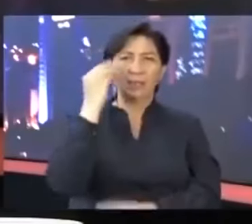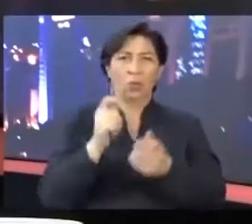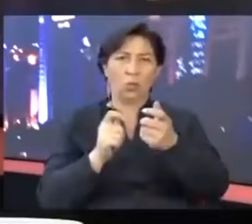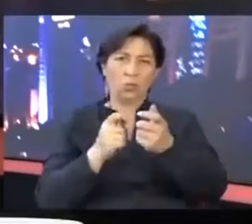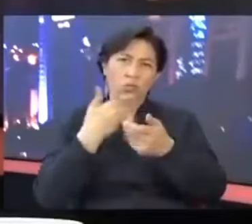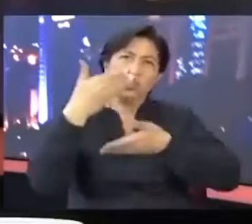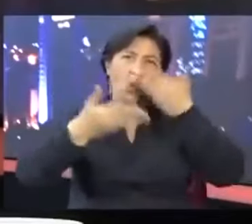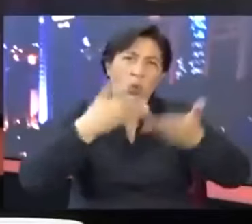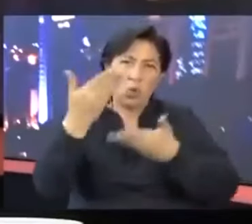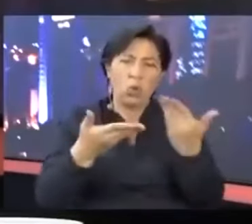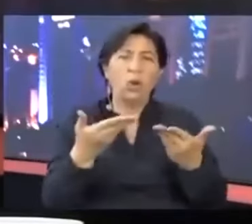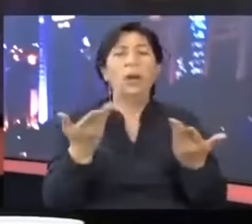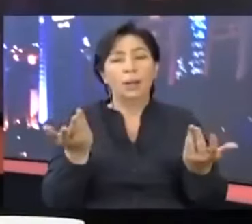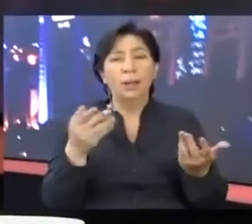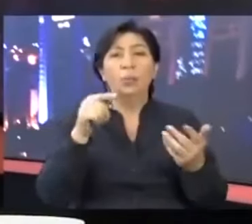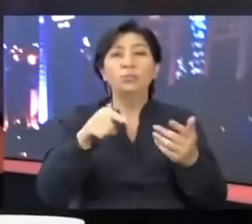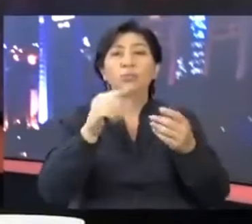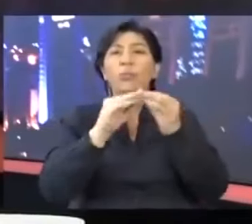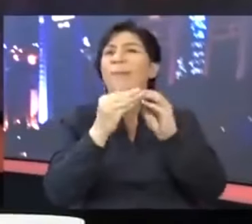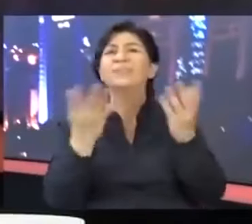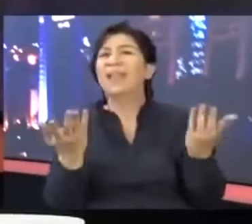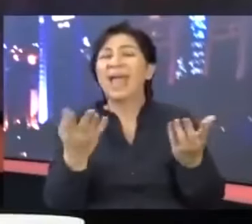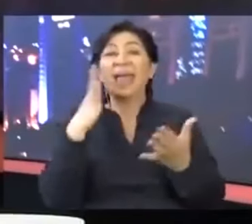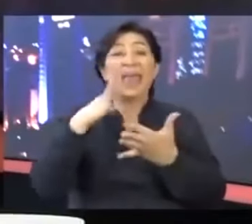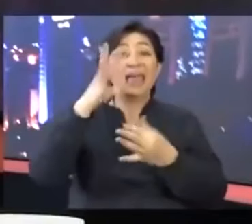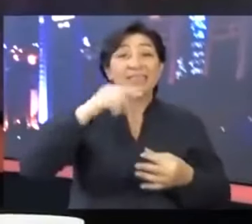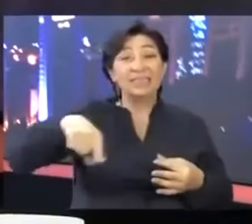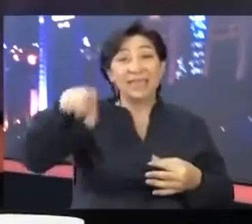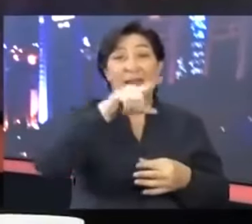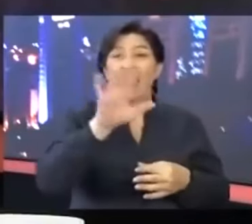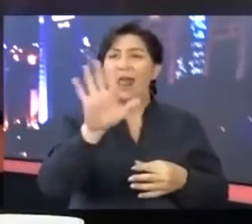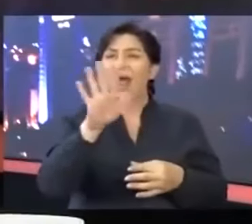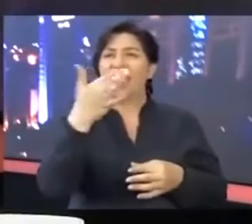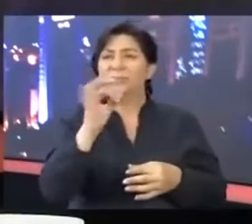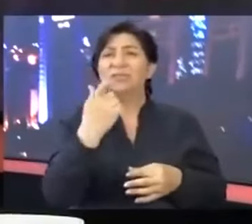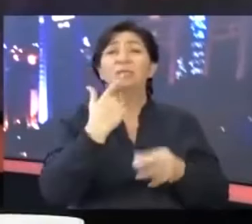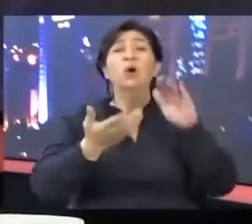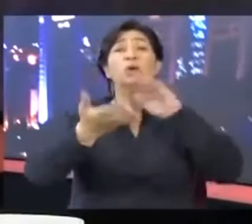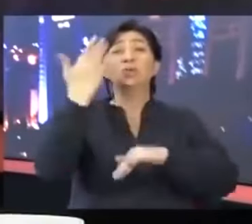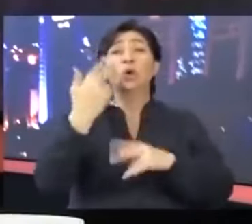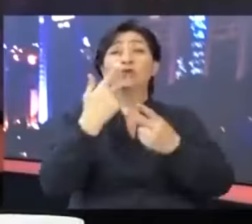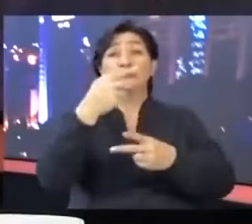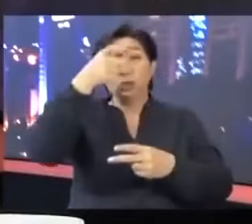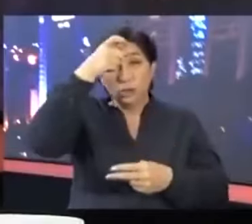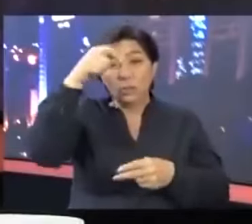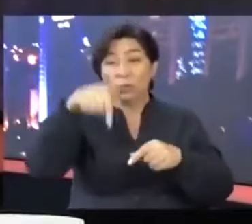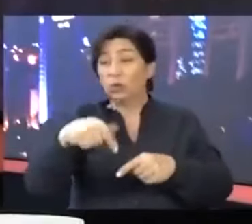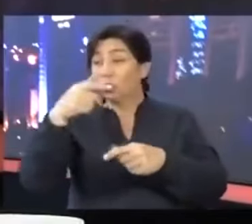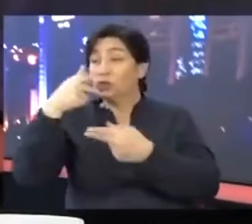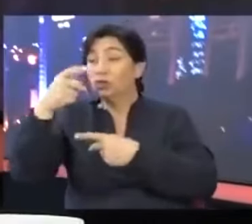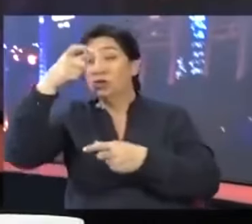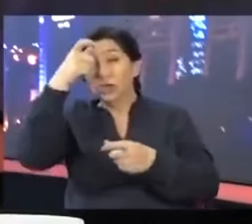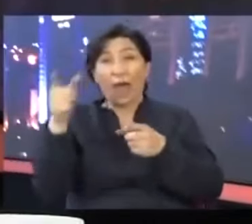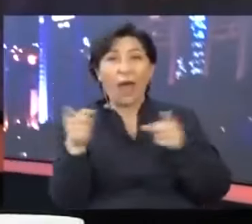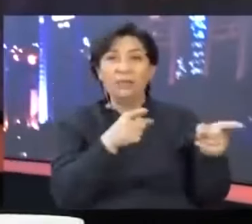Eee onu karşılayabilir yani buradaki sorunlardan biri şu yani insanların 5060 yıl önce konuştukları Türkçeyle bugün konuştukları Türkçe